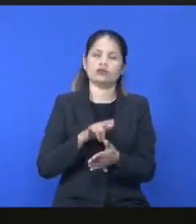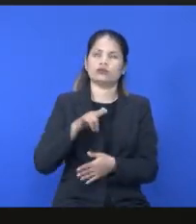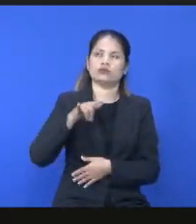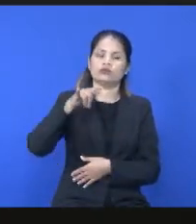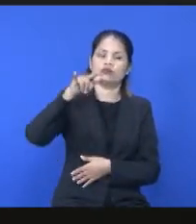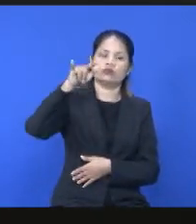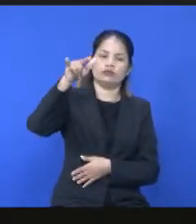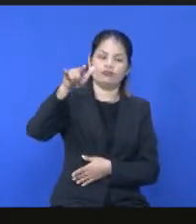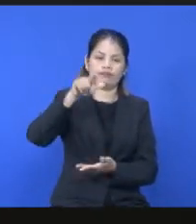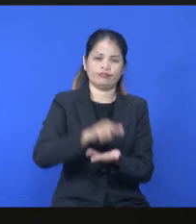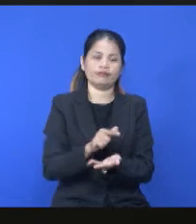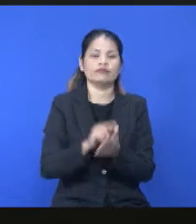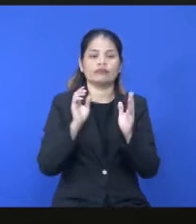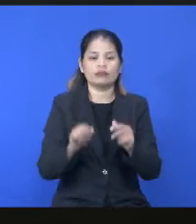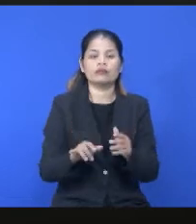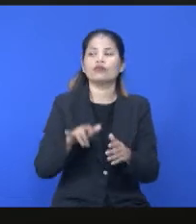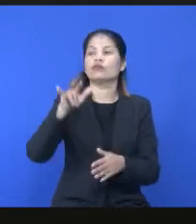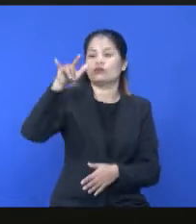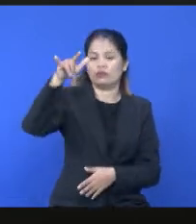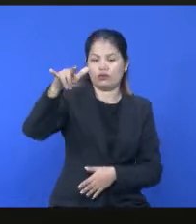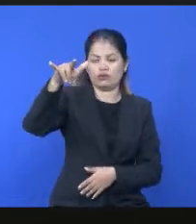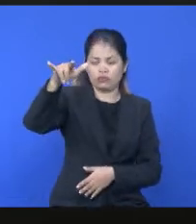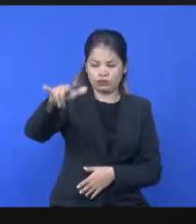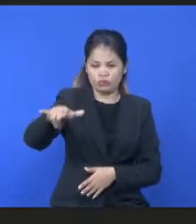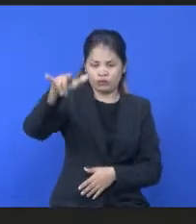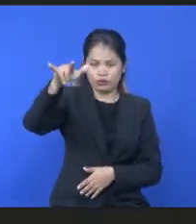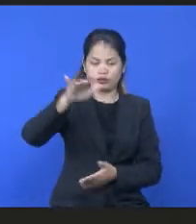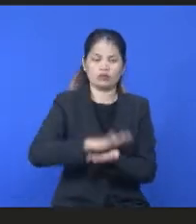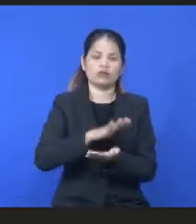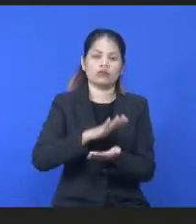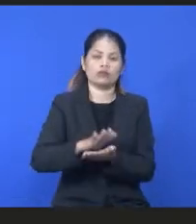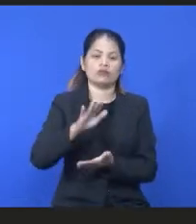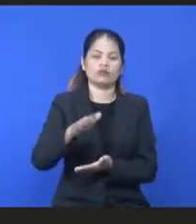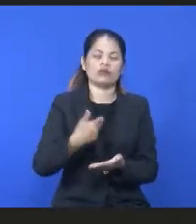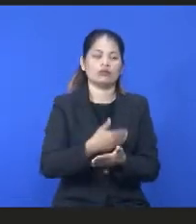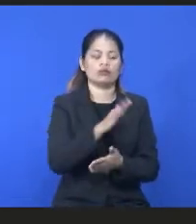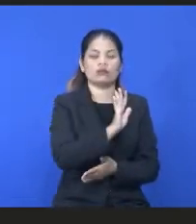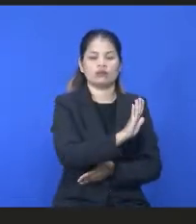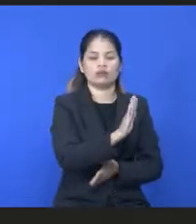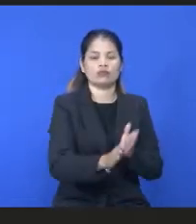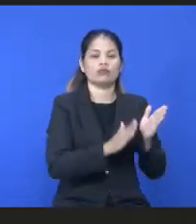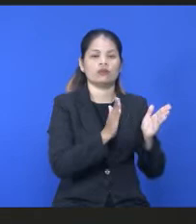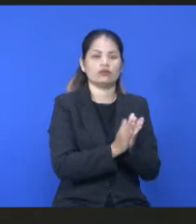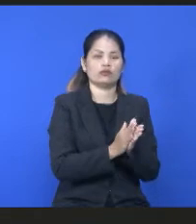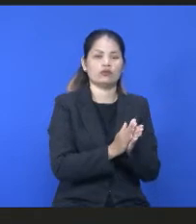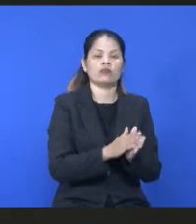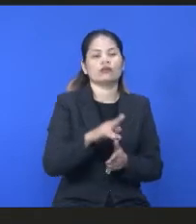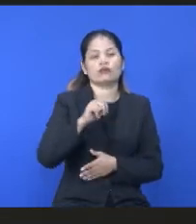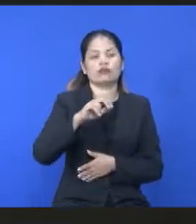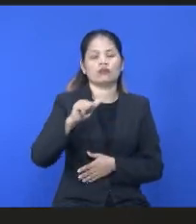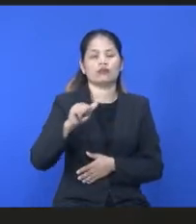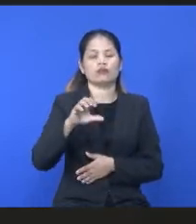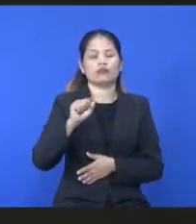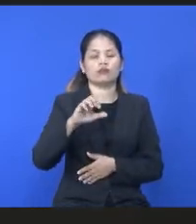ខាន់មួយដើម្បីឲ្យយានអវកាសនោះឈានទៅក្លាយទៅជាយានជំនិះថ្មីបន្ទាប់ទៀតរបស់ទីភ្នាក់ងារអវកាស NASA សម្រាប់ការងារដឹ